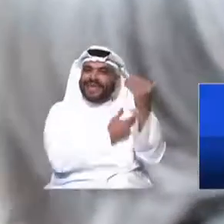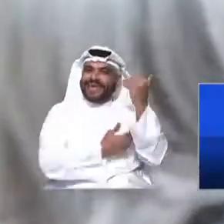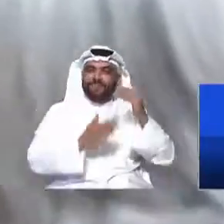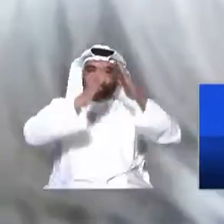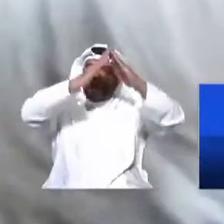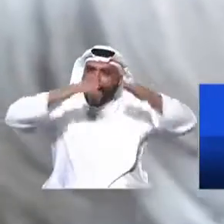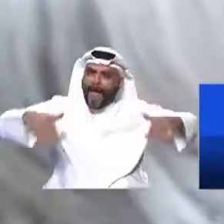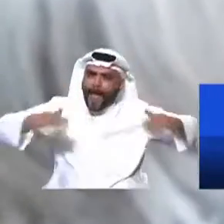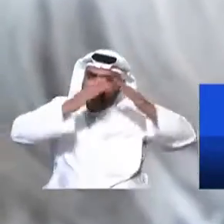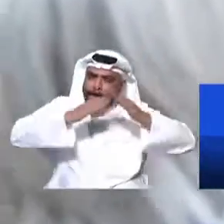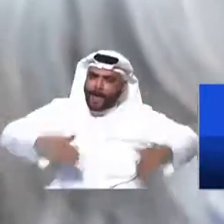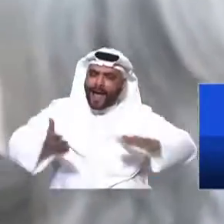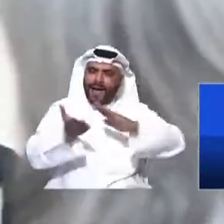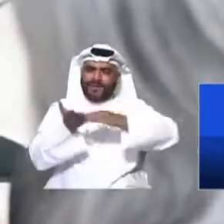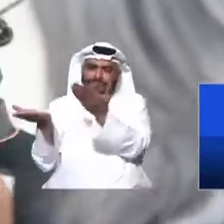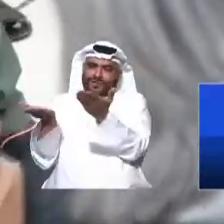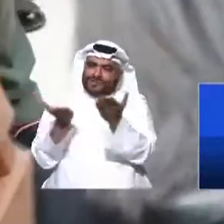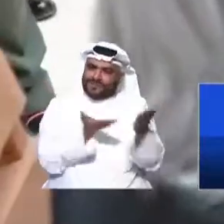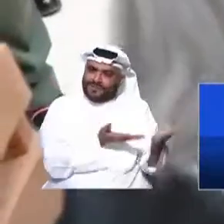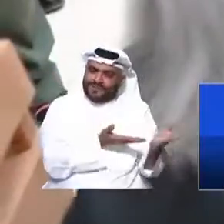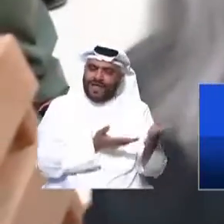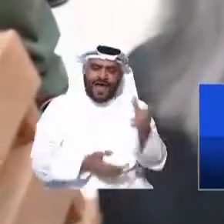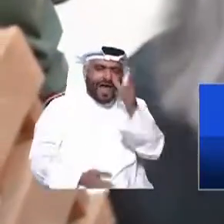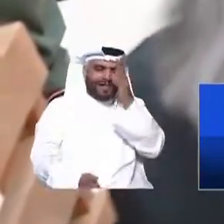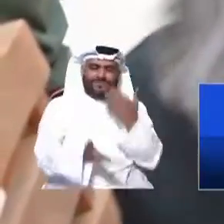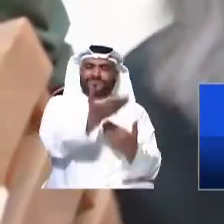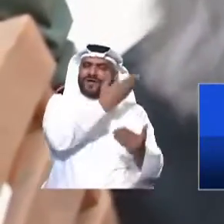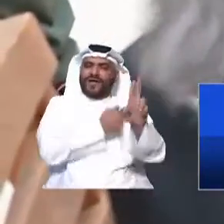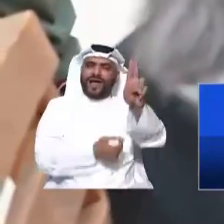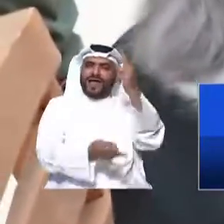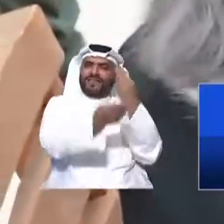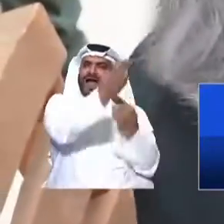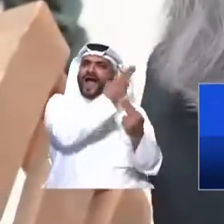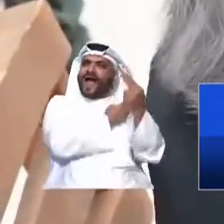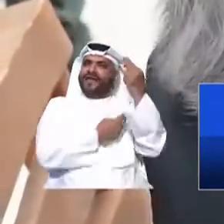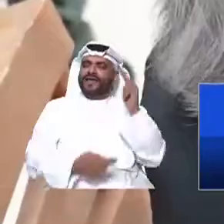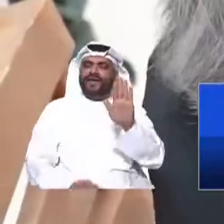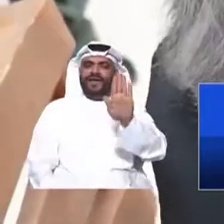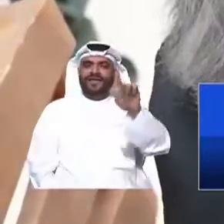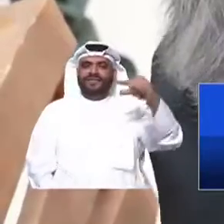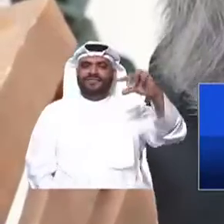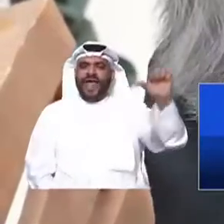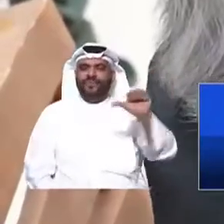فخامتها خلال الزيارة على تراث وتاريخ السدو بما يحتويه من تقاليد